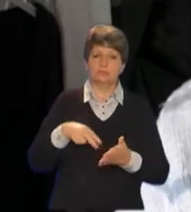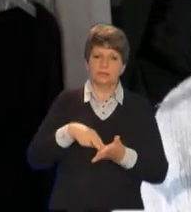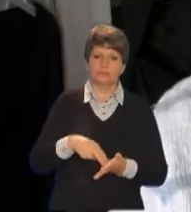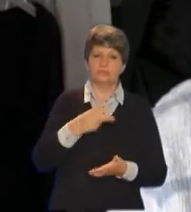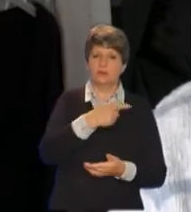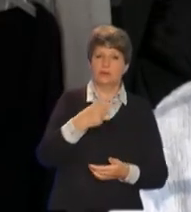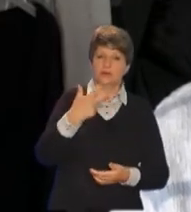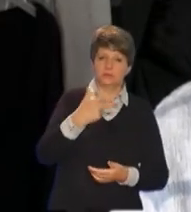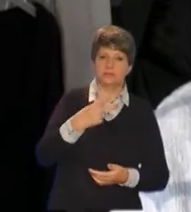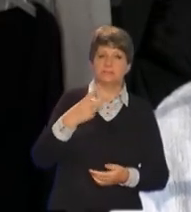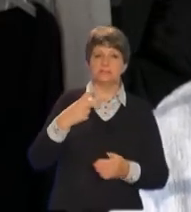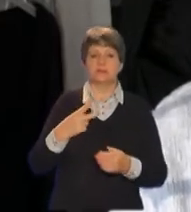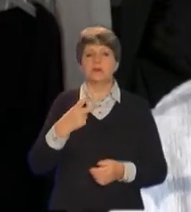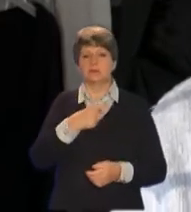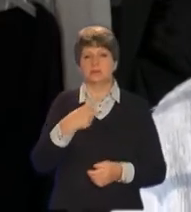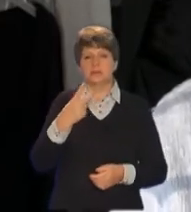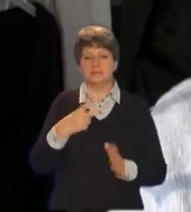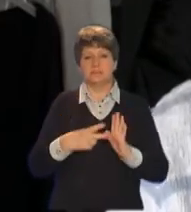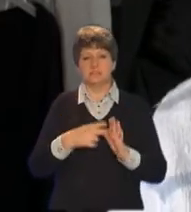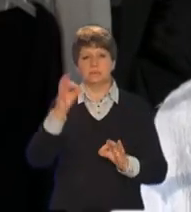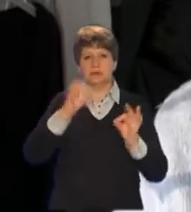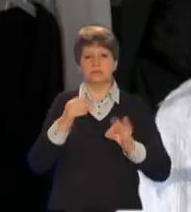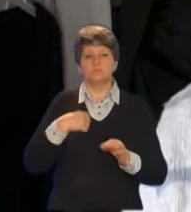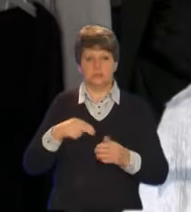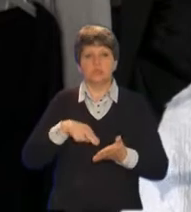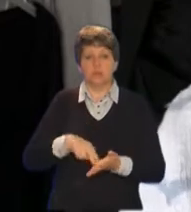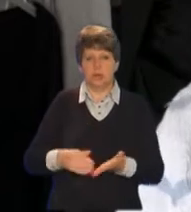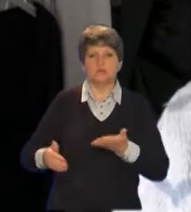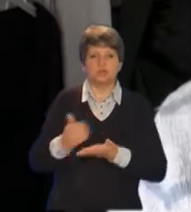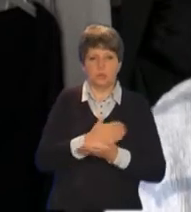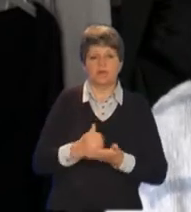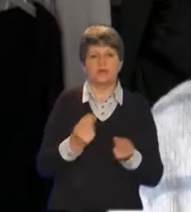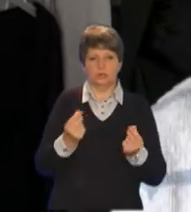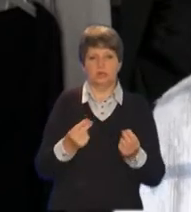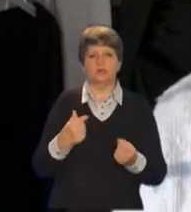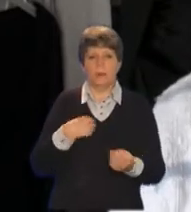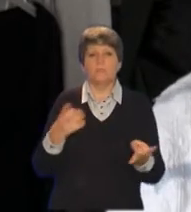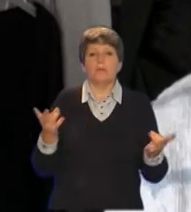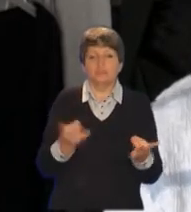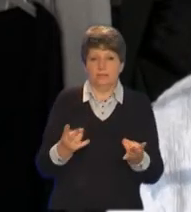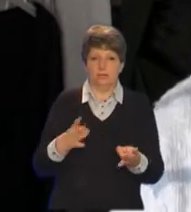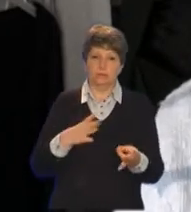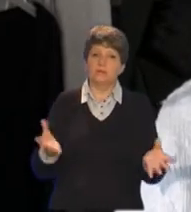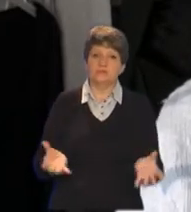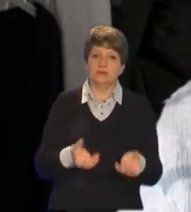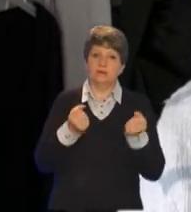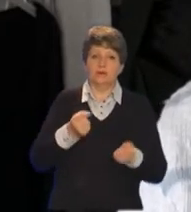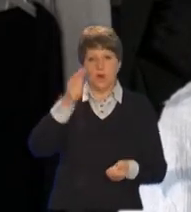градусів, 27 градусів, а ми стояли, збирали кошти, бо нам потрібно було витягувати хлопців із